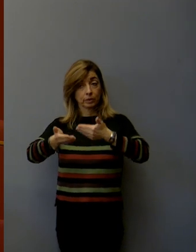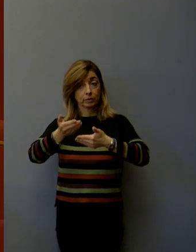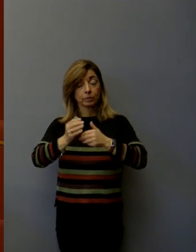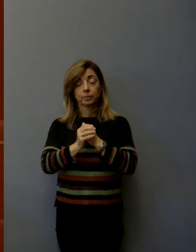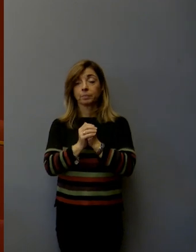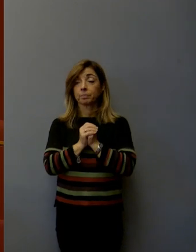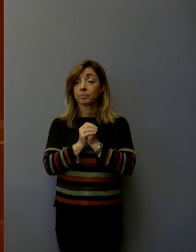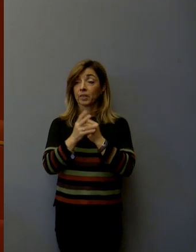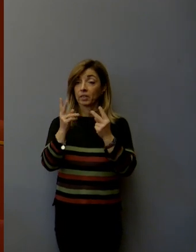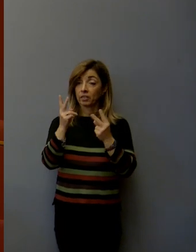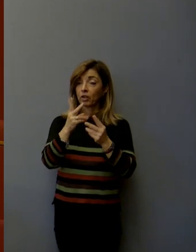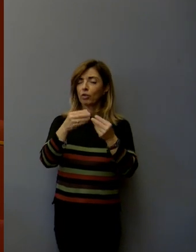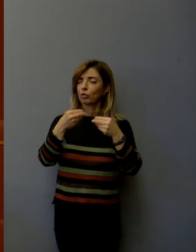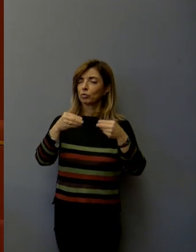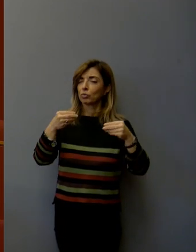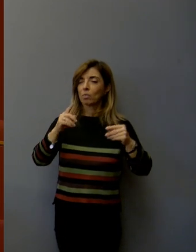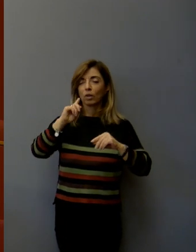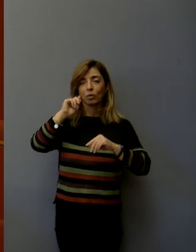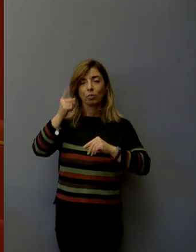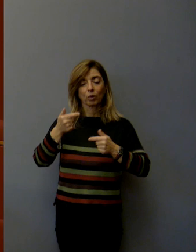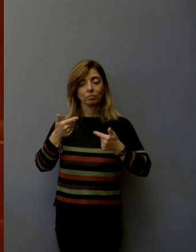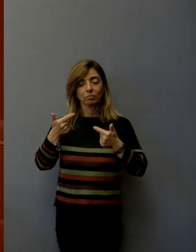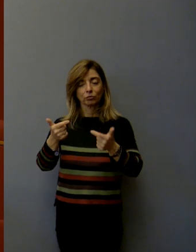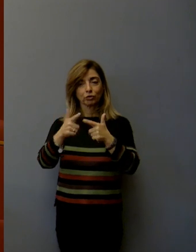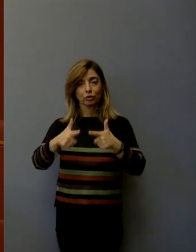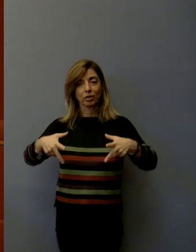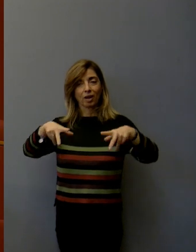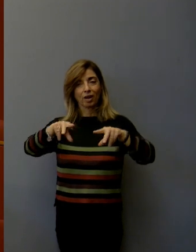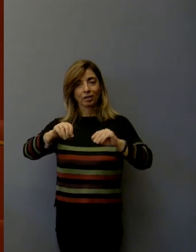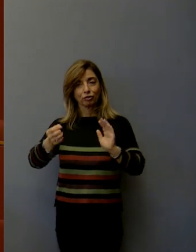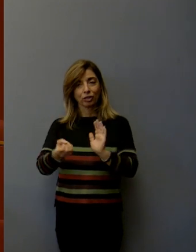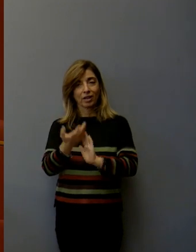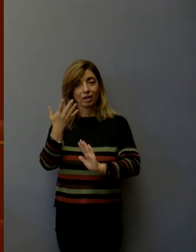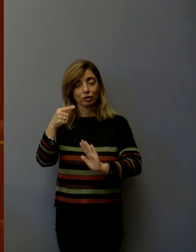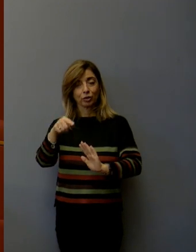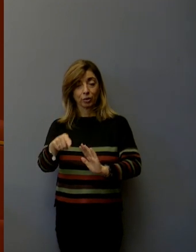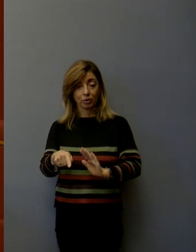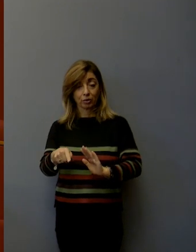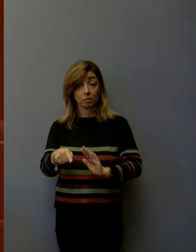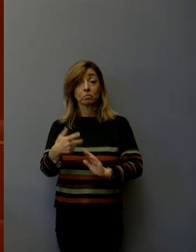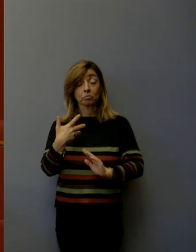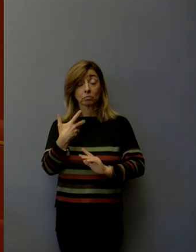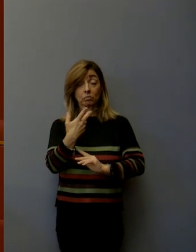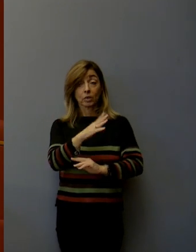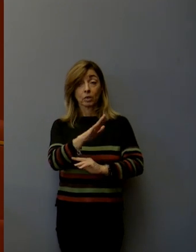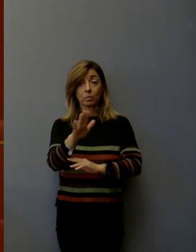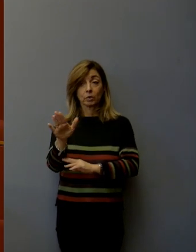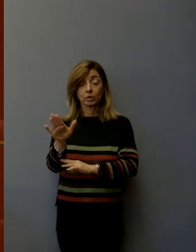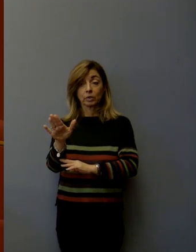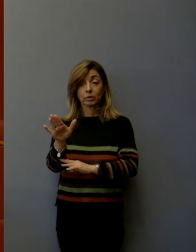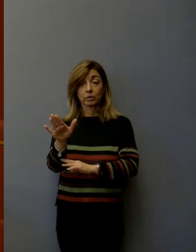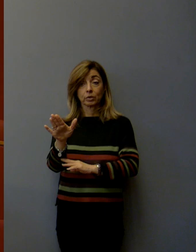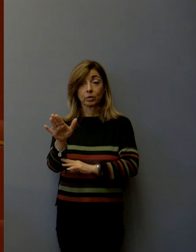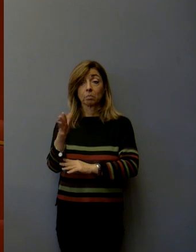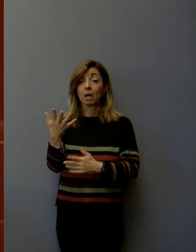lo strumento migliore per la rigenerazione urbana questo ne abbiamo dimostrazione sia per realtà diciamo anche